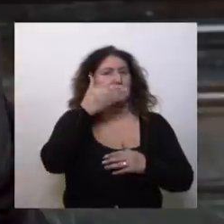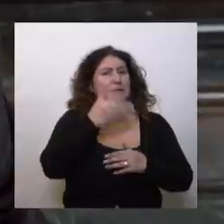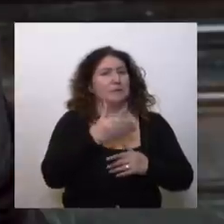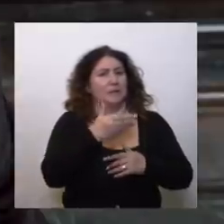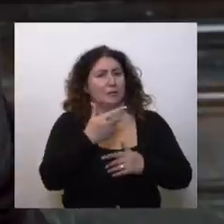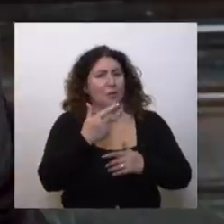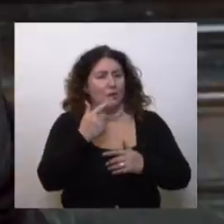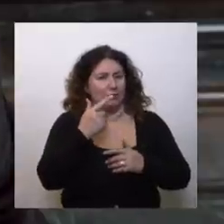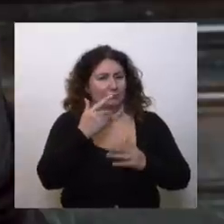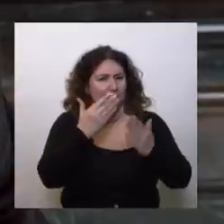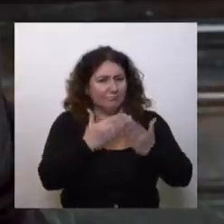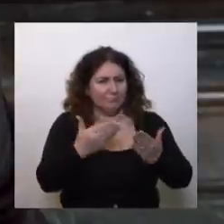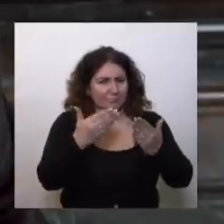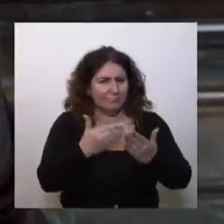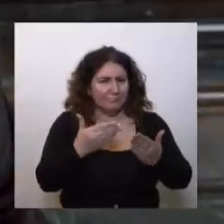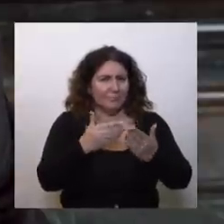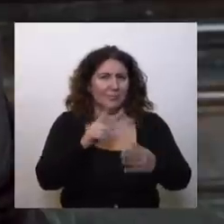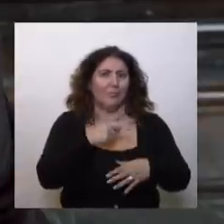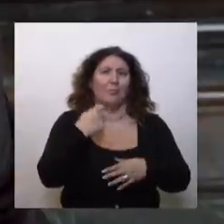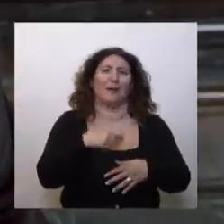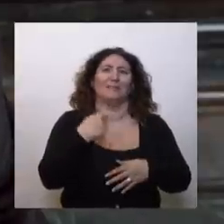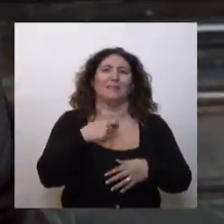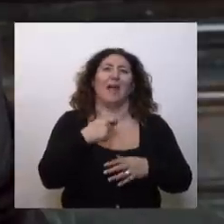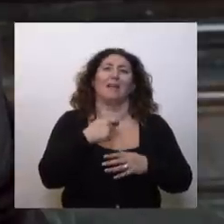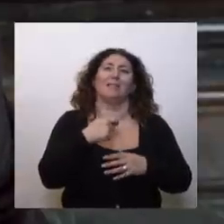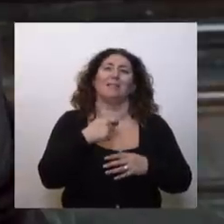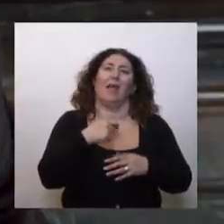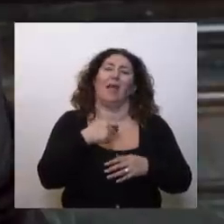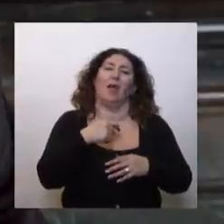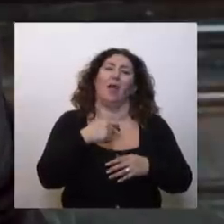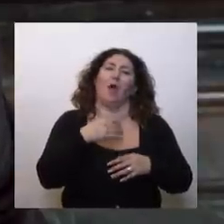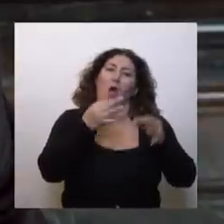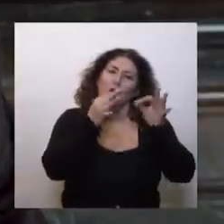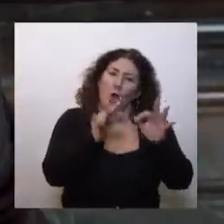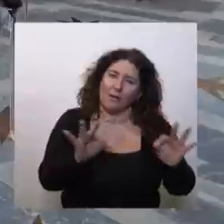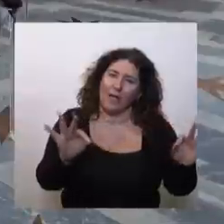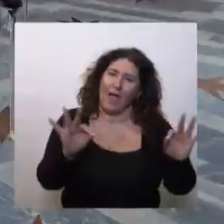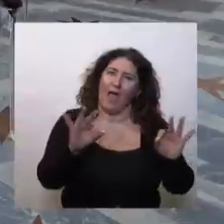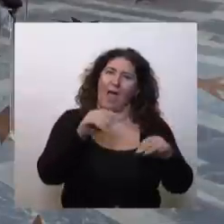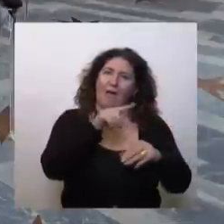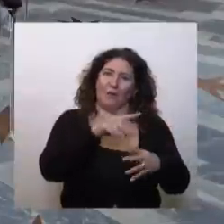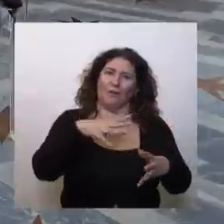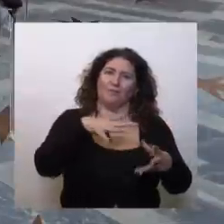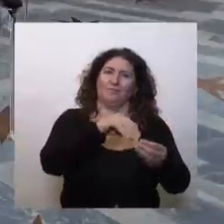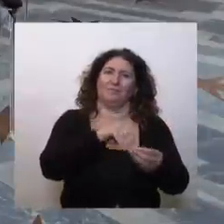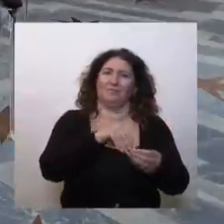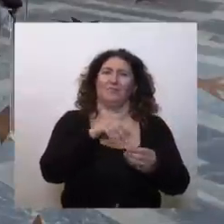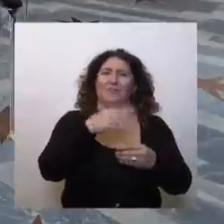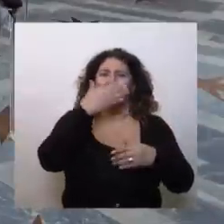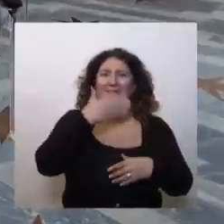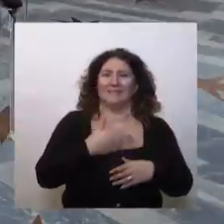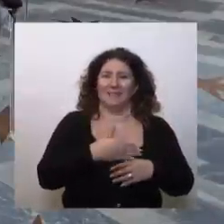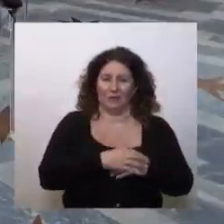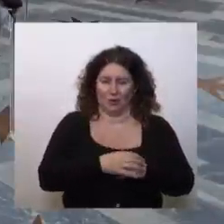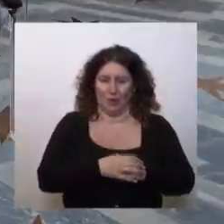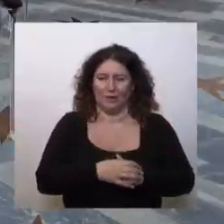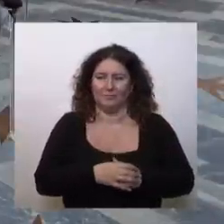della Commissione Diocesana della Sindone. Grazie per la tua parola, Don Giuseppe.